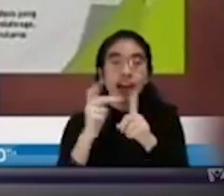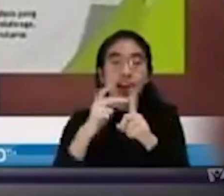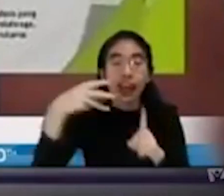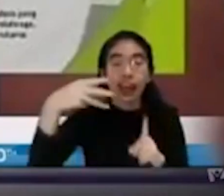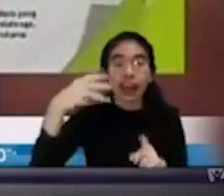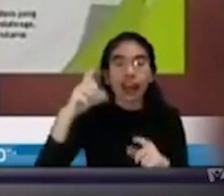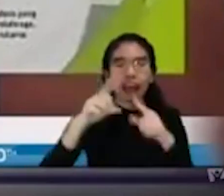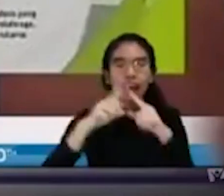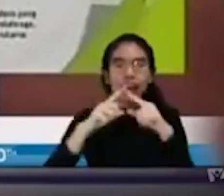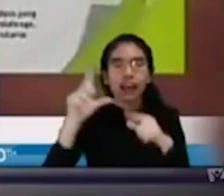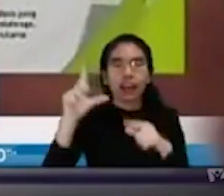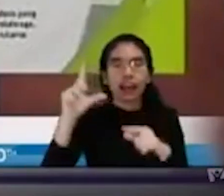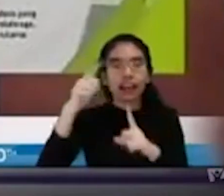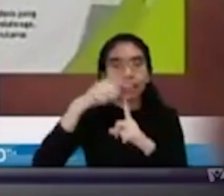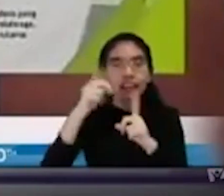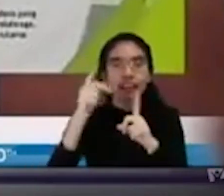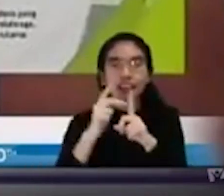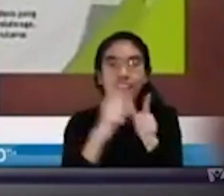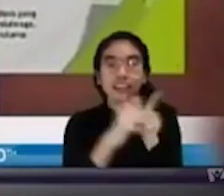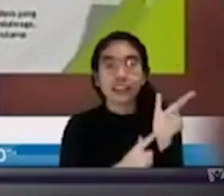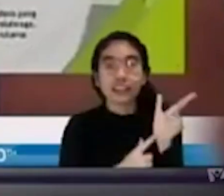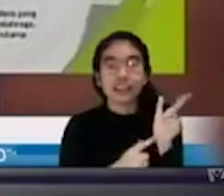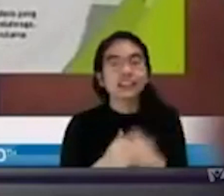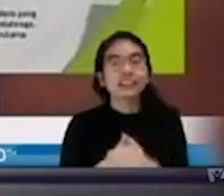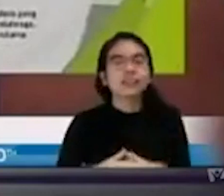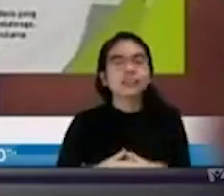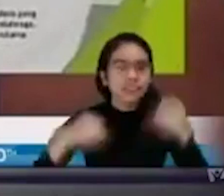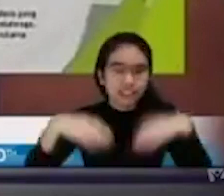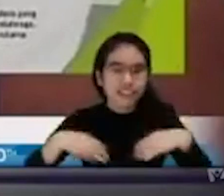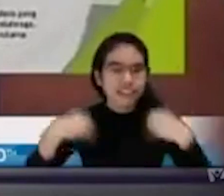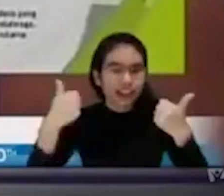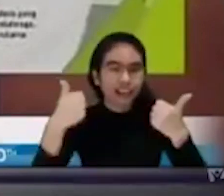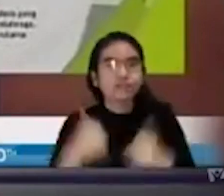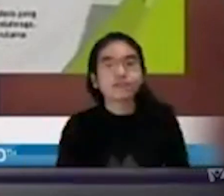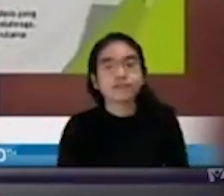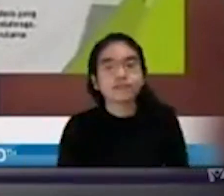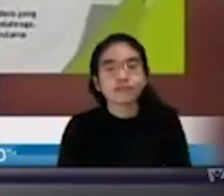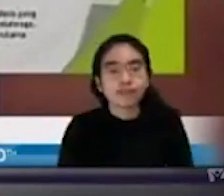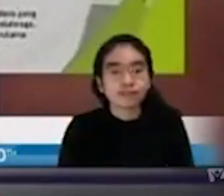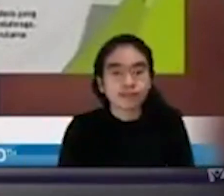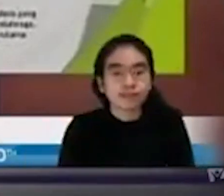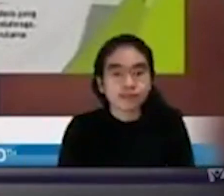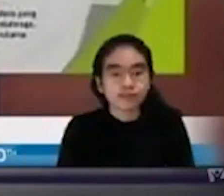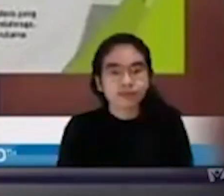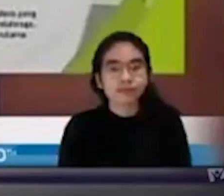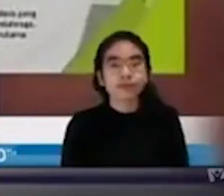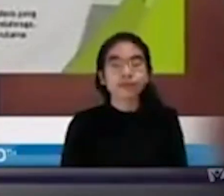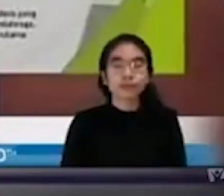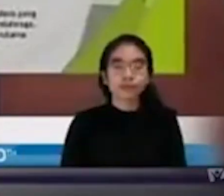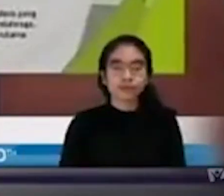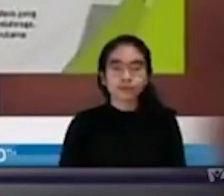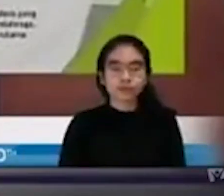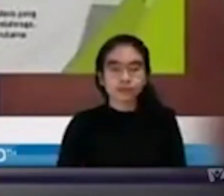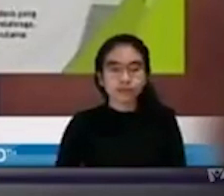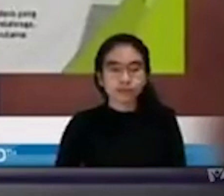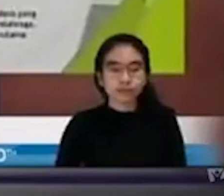yang bersih, pengendalian diri, sinar matahari yang cukup, energik berolahraga, hubungan sosial yang